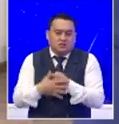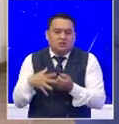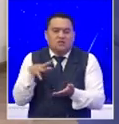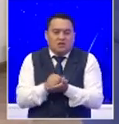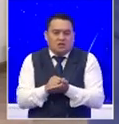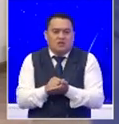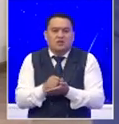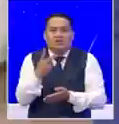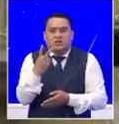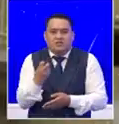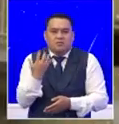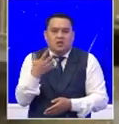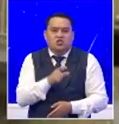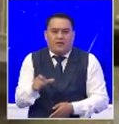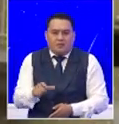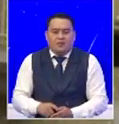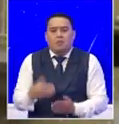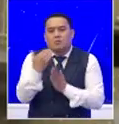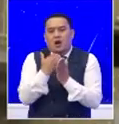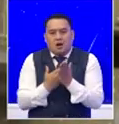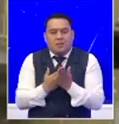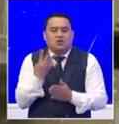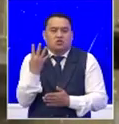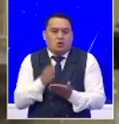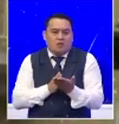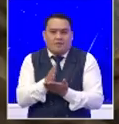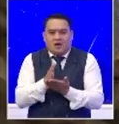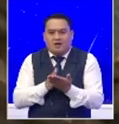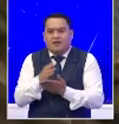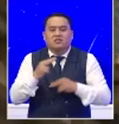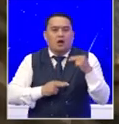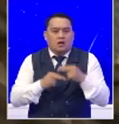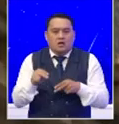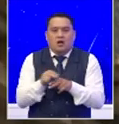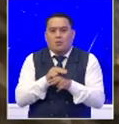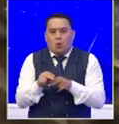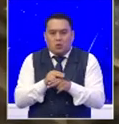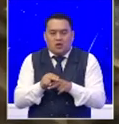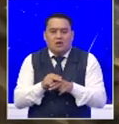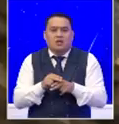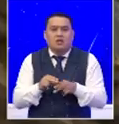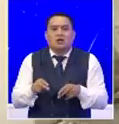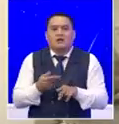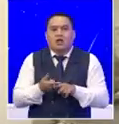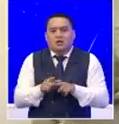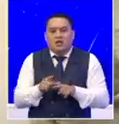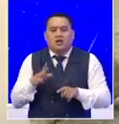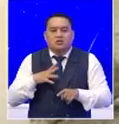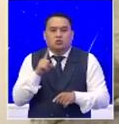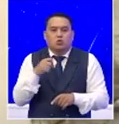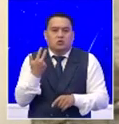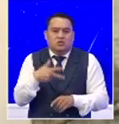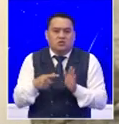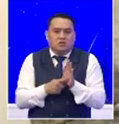проекта 205 человек. Программа реализуется по 4 направлениям. Строительство, капитальный, текущий ремонт и реконструкция. Это